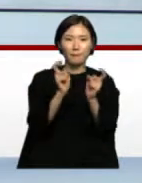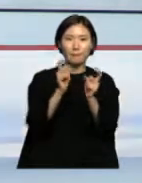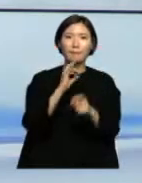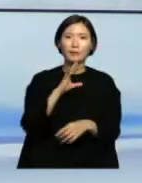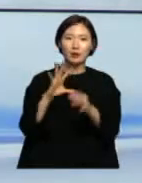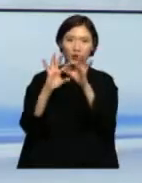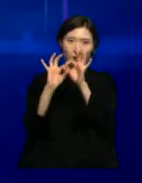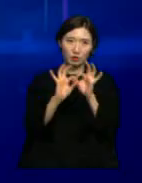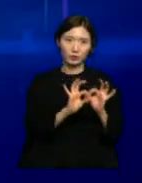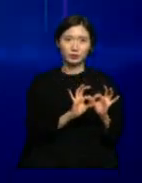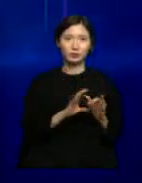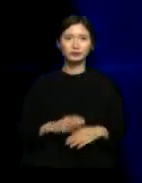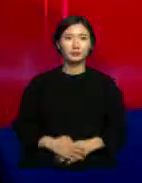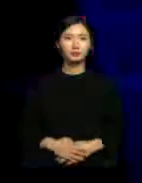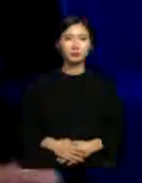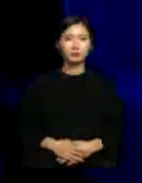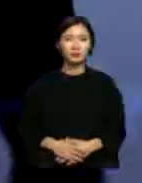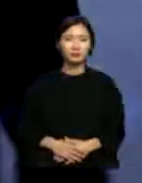이재용 기자입니다.